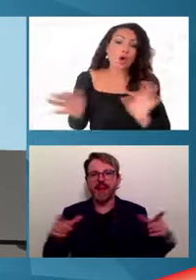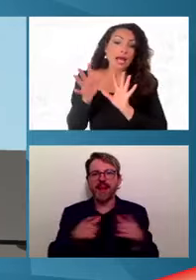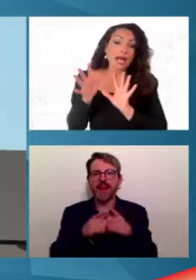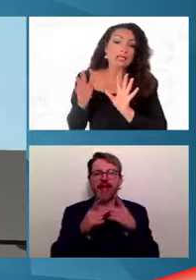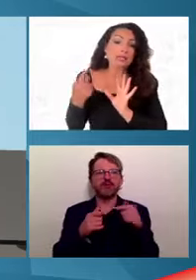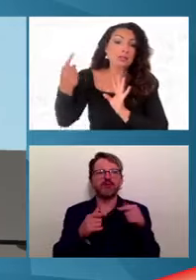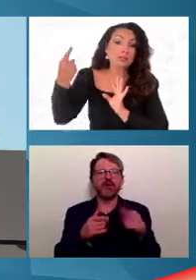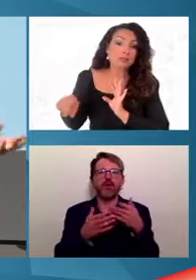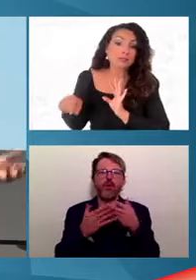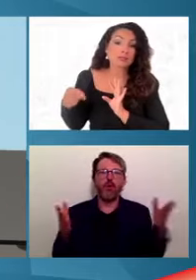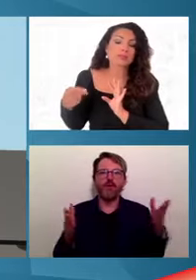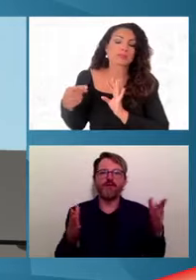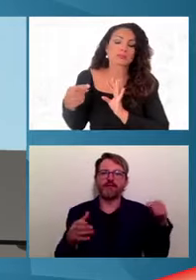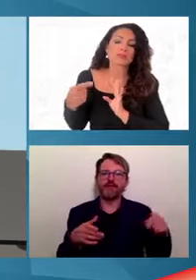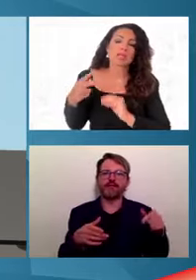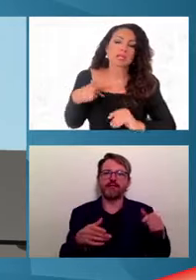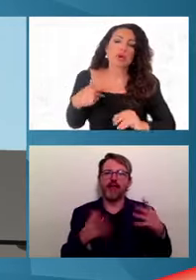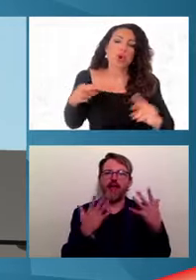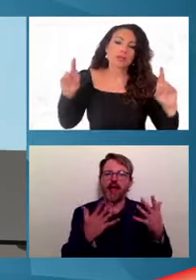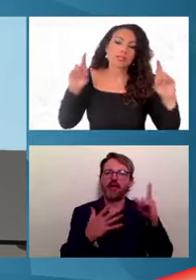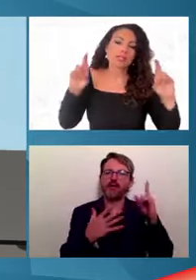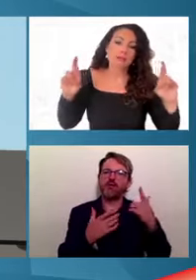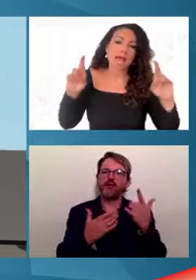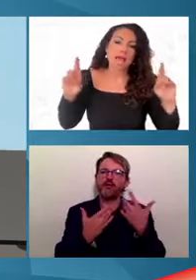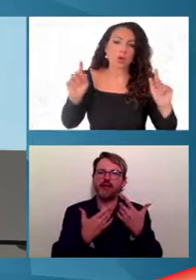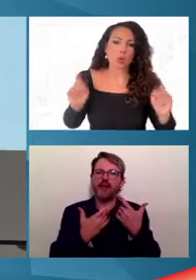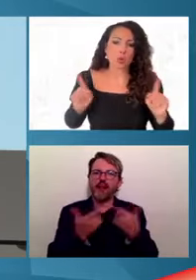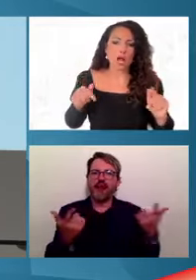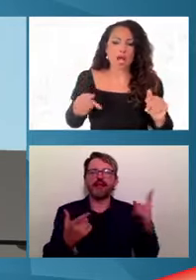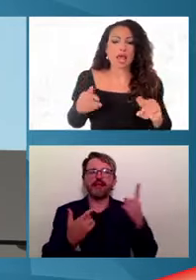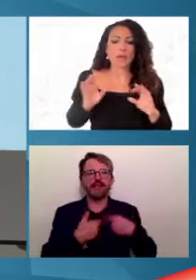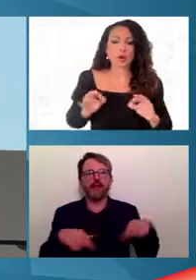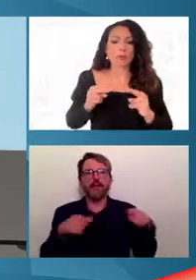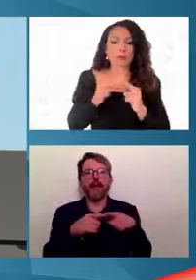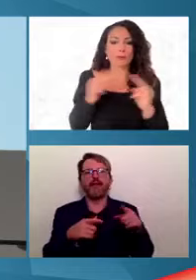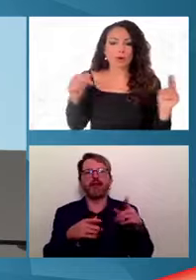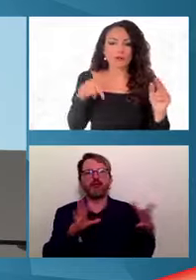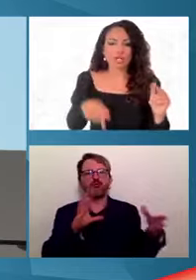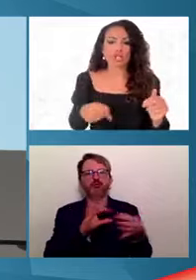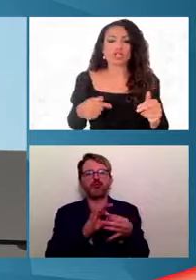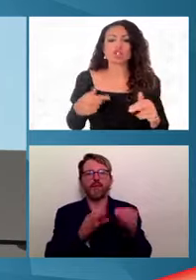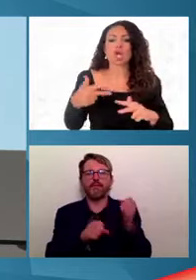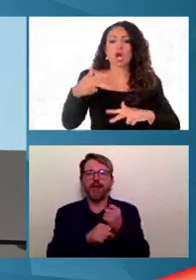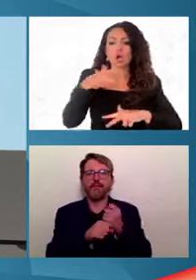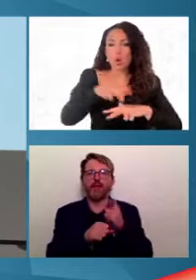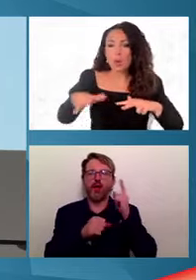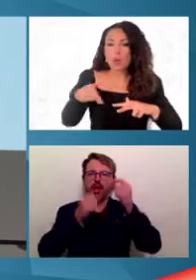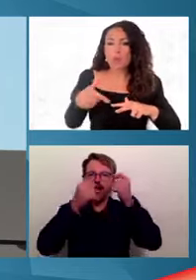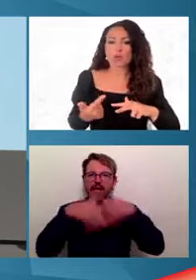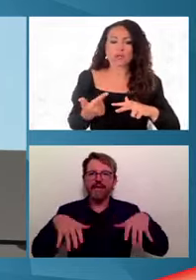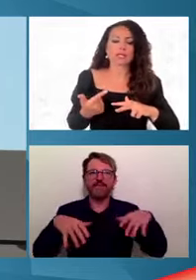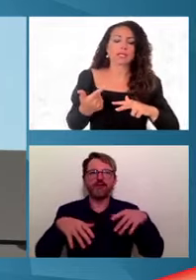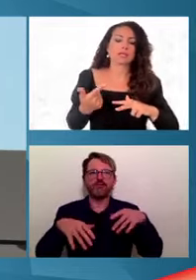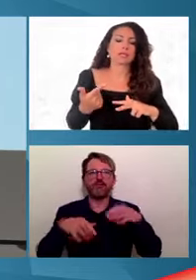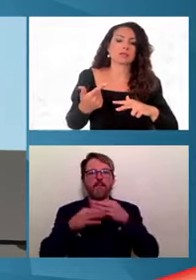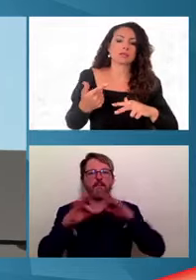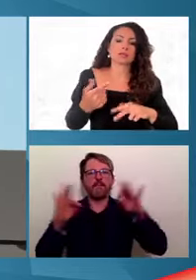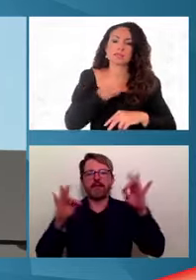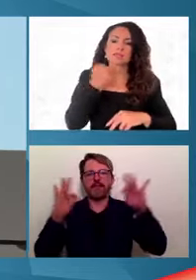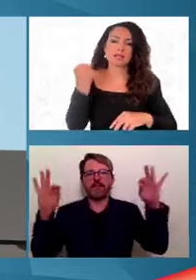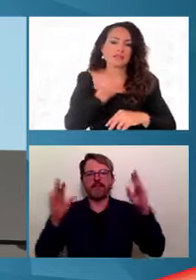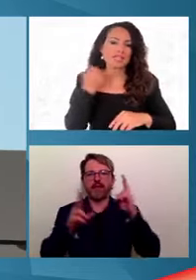des Landes und der Gemeinden in Zusammenarbeit, wie die Infrastruktur verbessert werden kann. All diese Dinge,